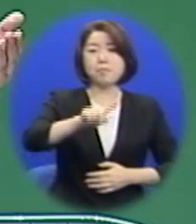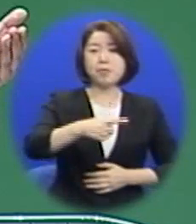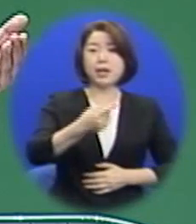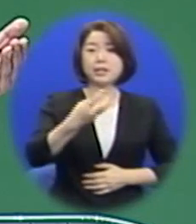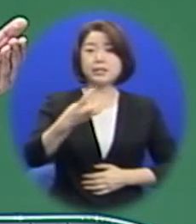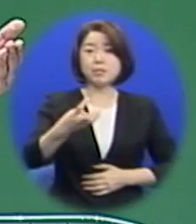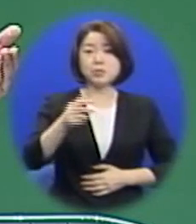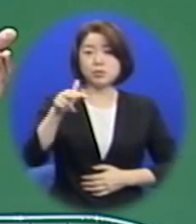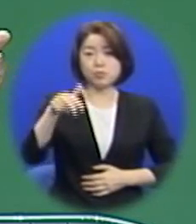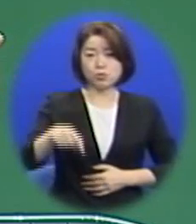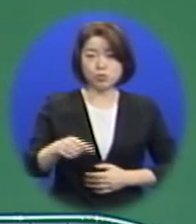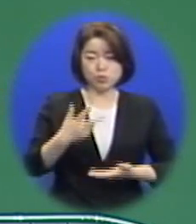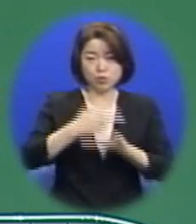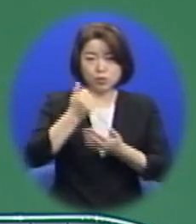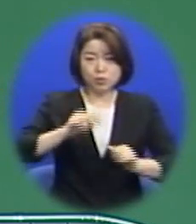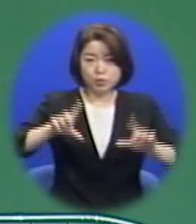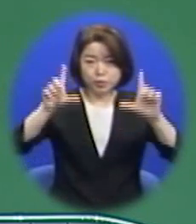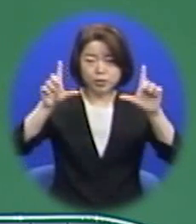130주일을 보내는데